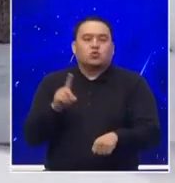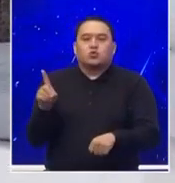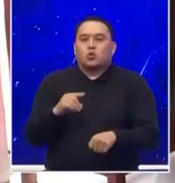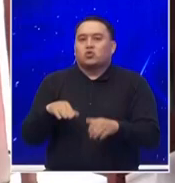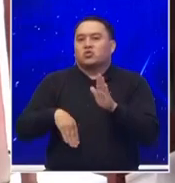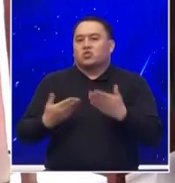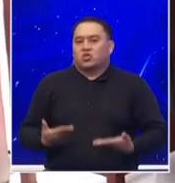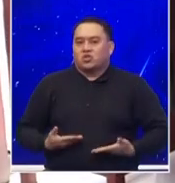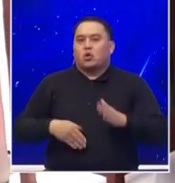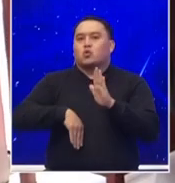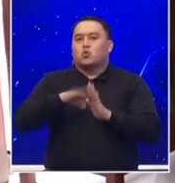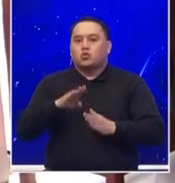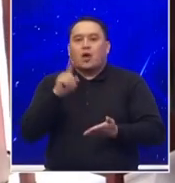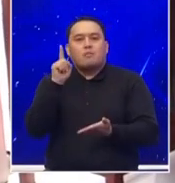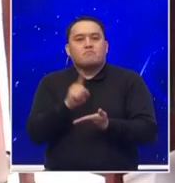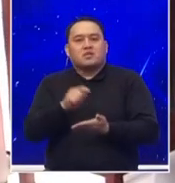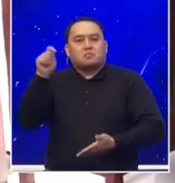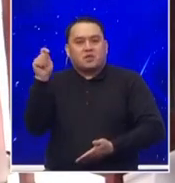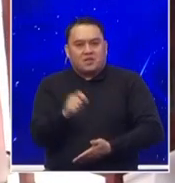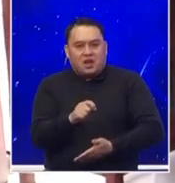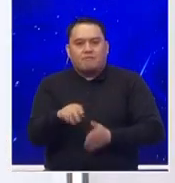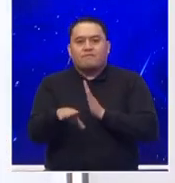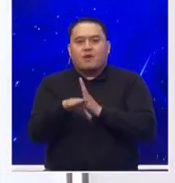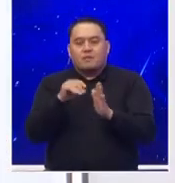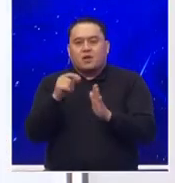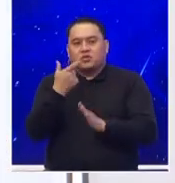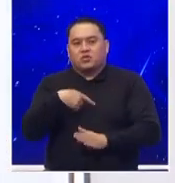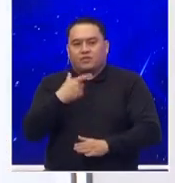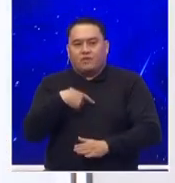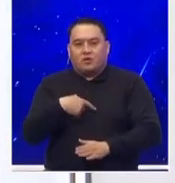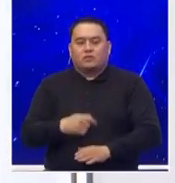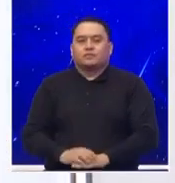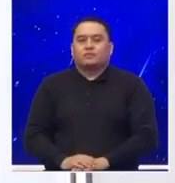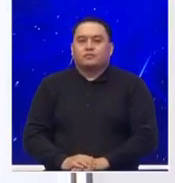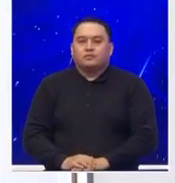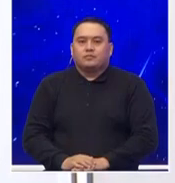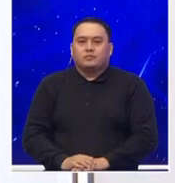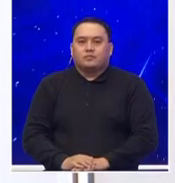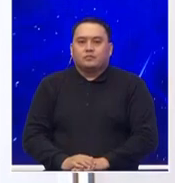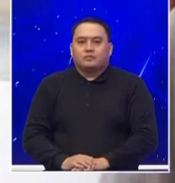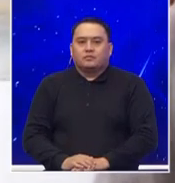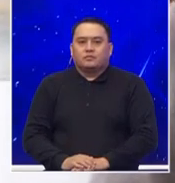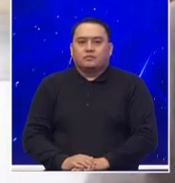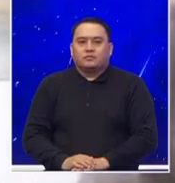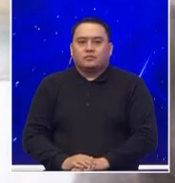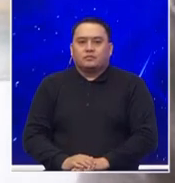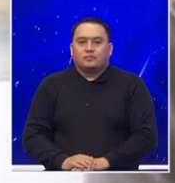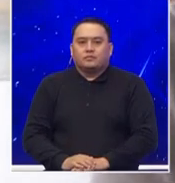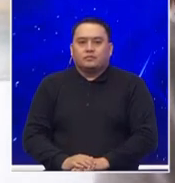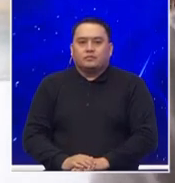жизнь лучше, то мы обязаны прийти на выборы и проголосовать за достойного кандидата, заверяет Нуркен.